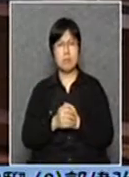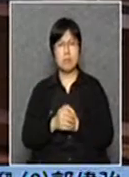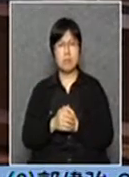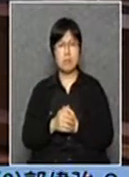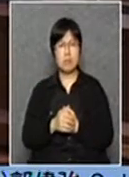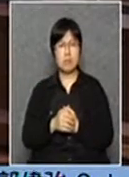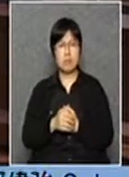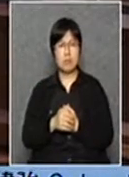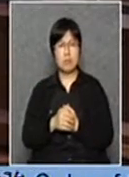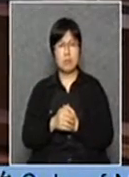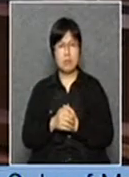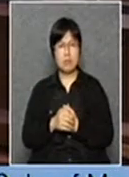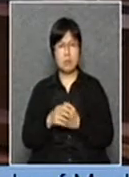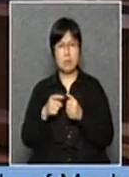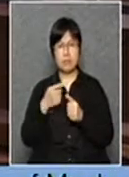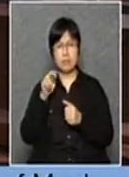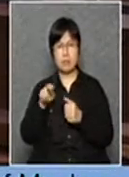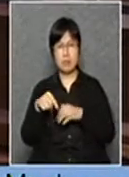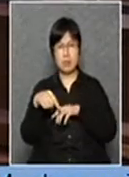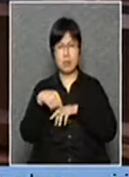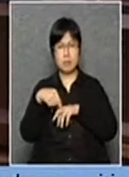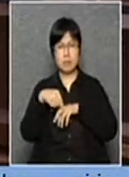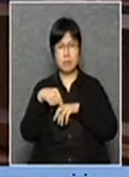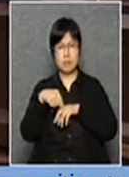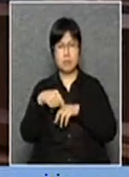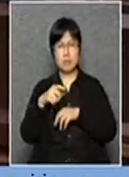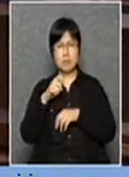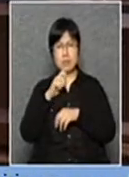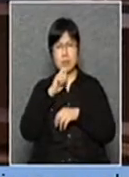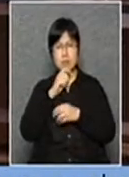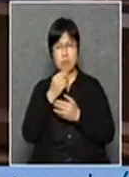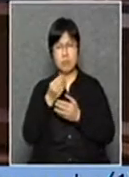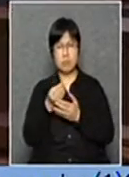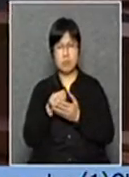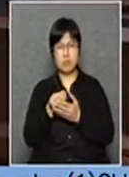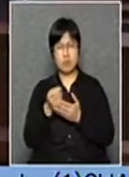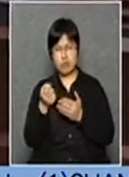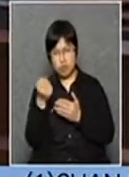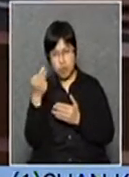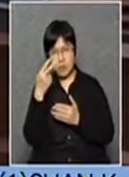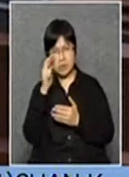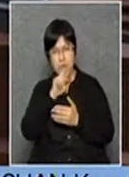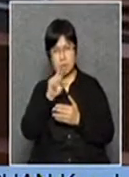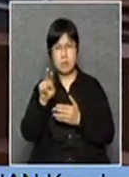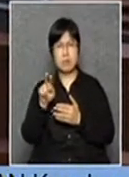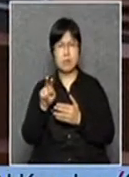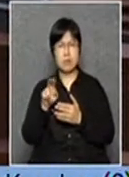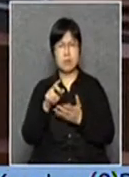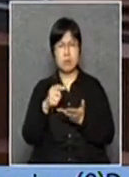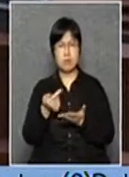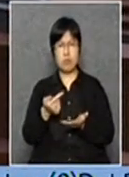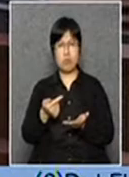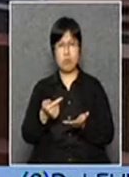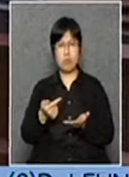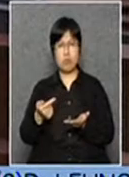主席，首先睇翻嗰啲基金嘅所謂嘅 vehicle 啊，嗰個載體啊，係非常之多元化嘅。